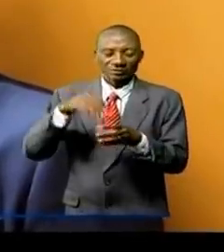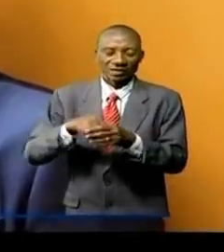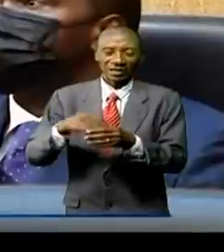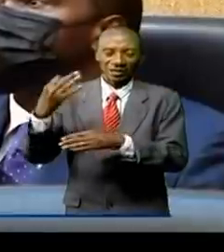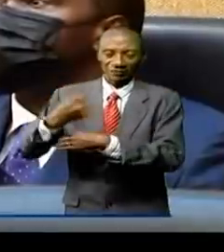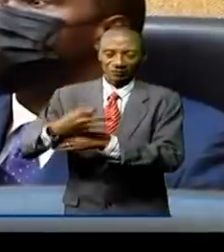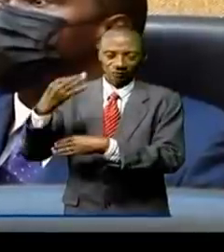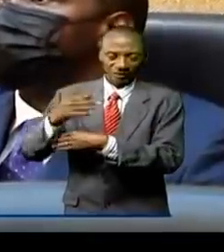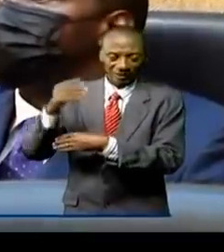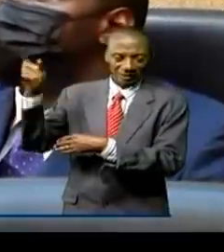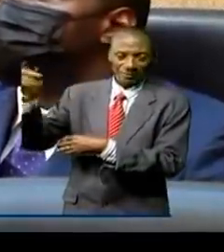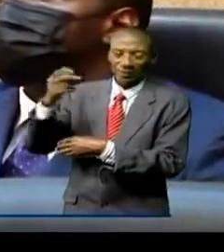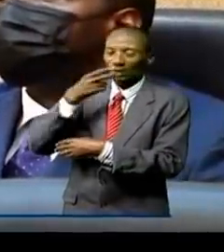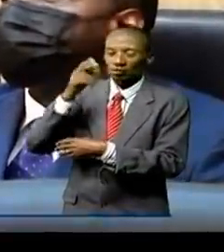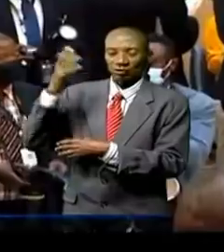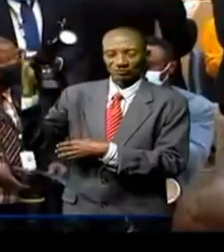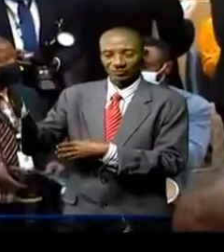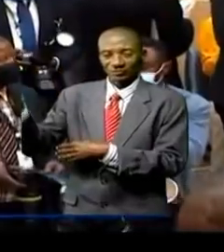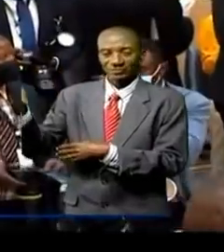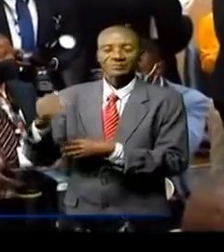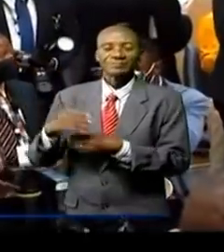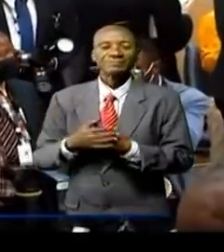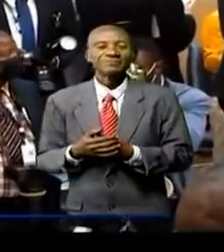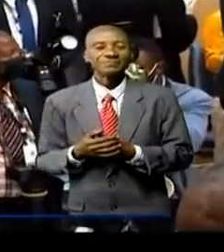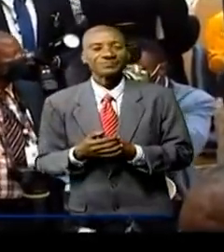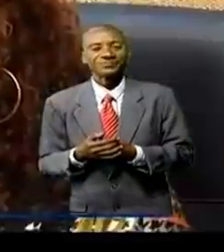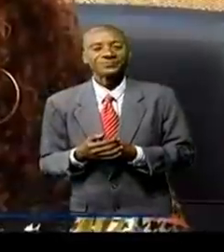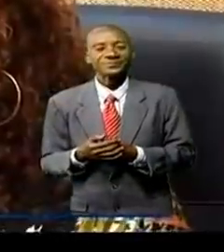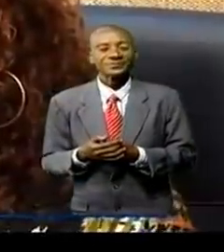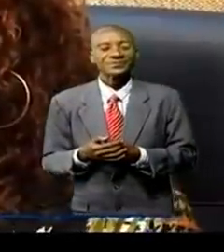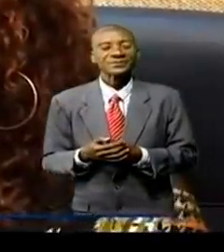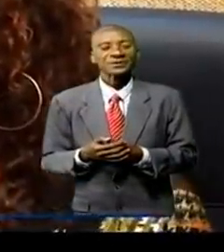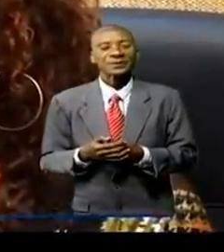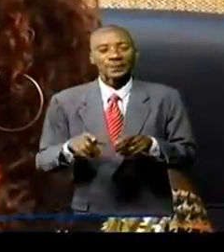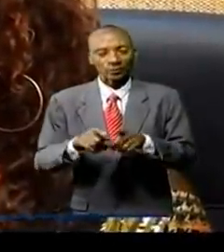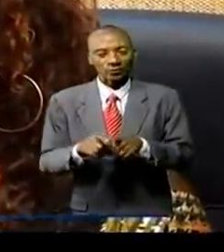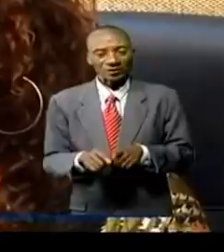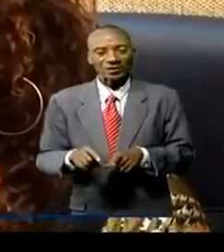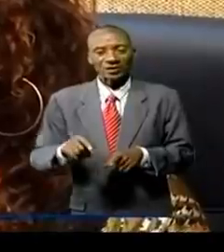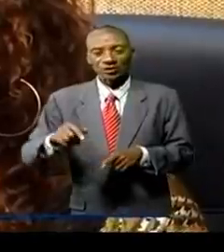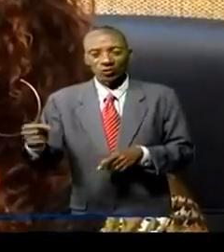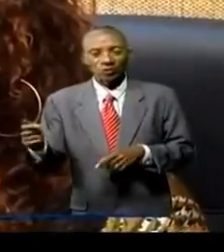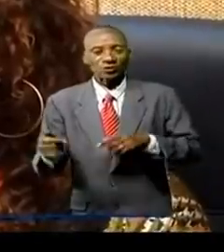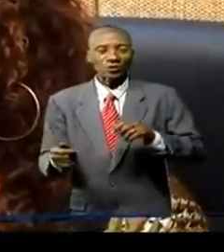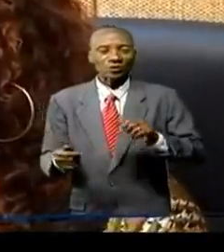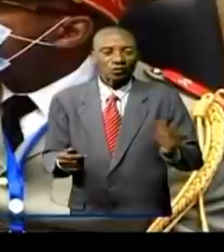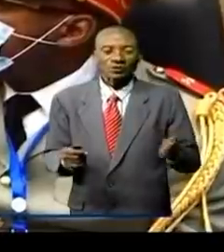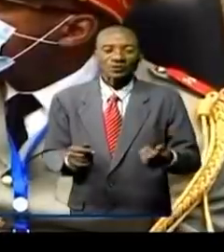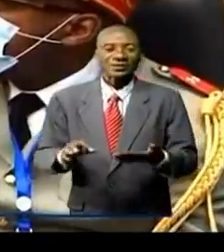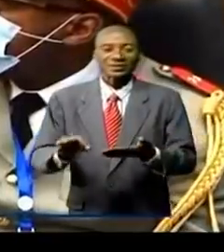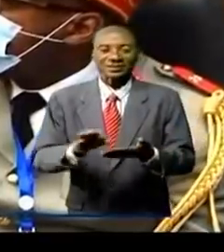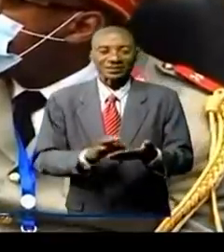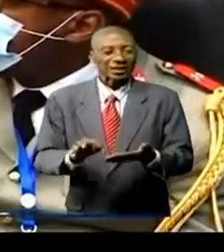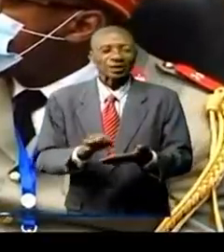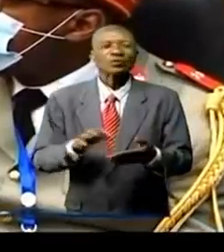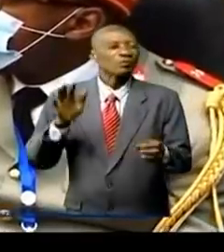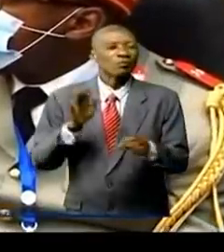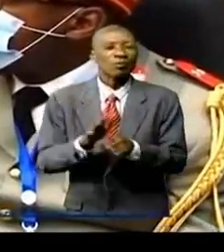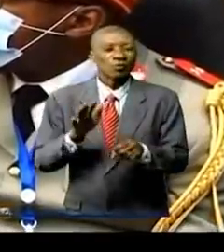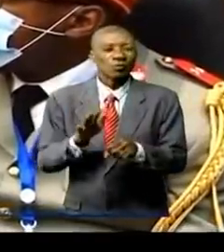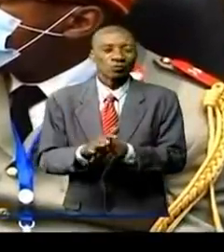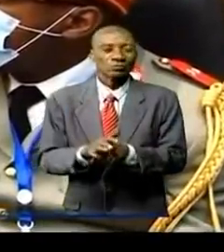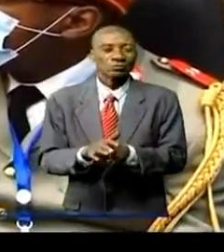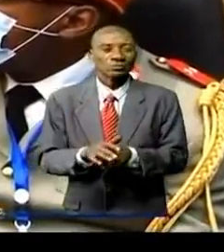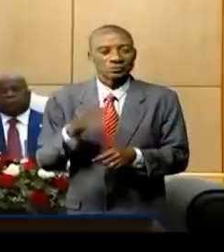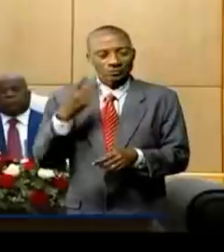de la paix dans l'est du pays. Au-delà de la défense, plusieurs autres mémorandums d'entente ont été signés, notamment dans le secteur